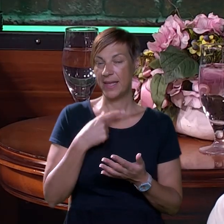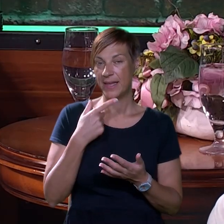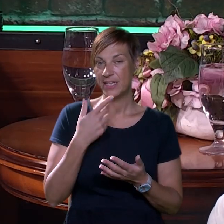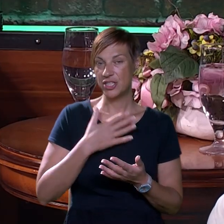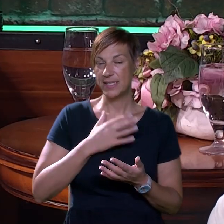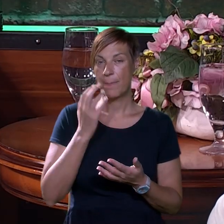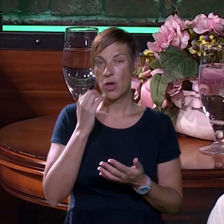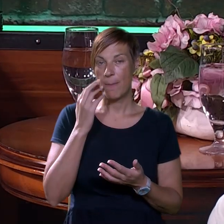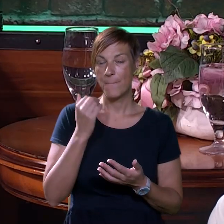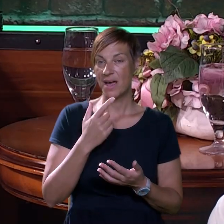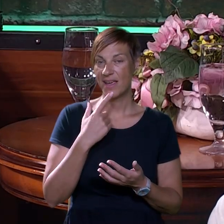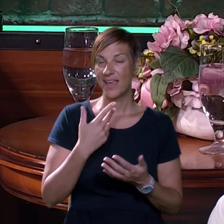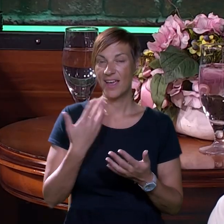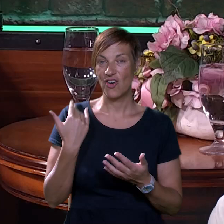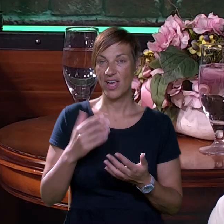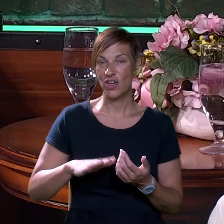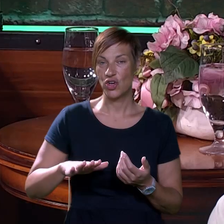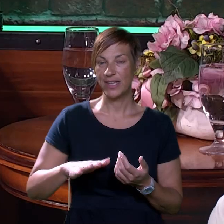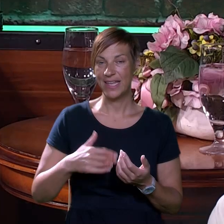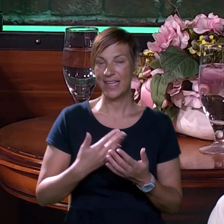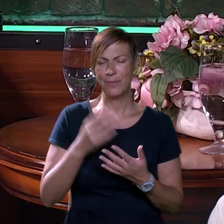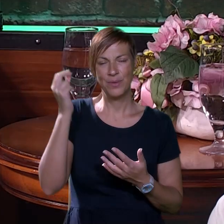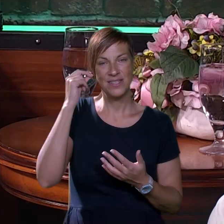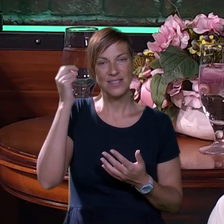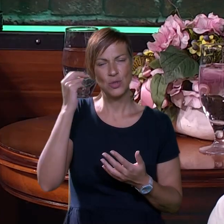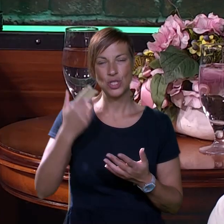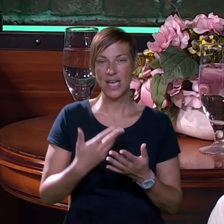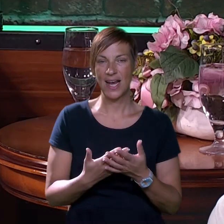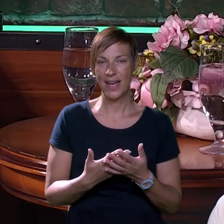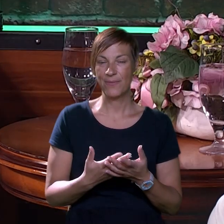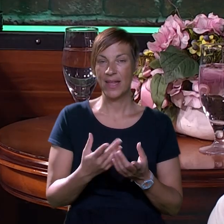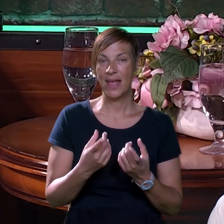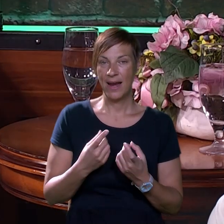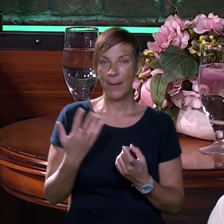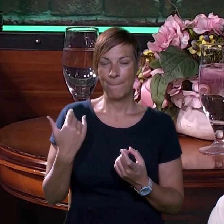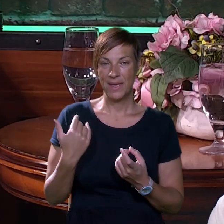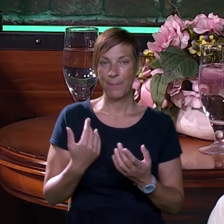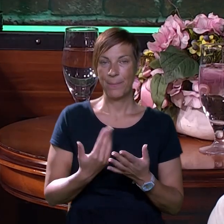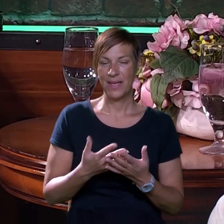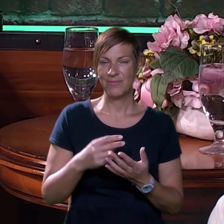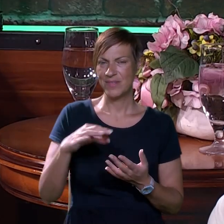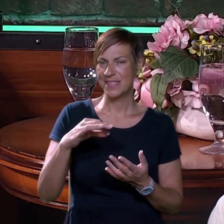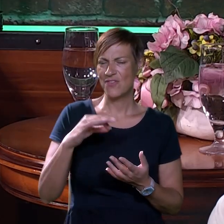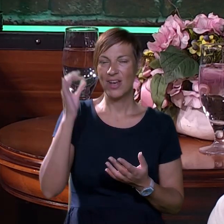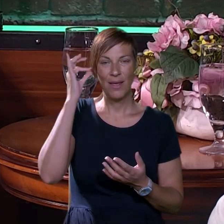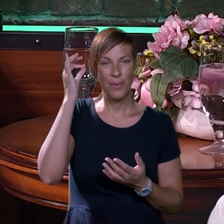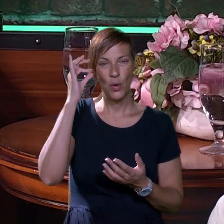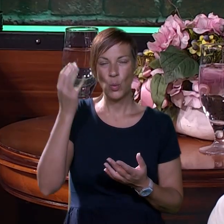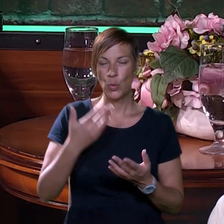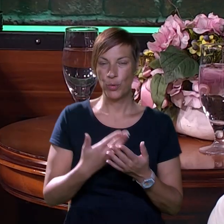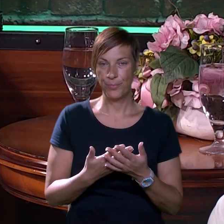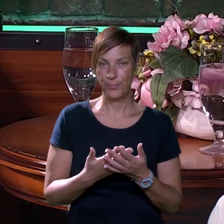jedna rečenica moje bake koja je ko dijete bi je onako slušali, ali mi je bila... Zvonila mi je u